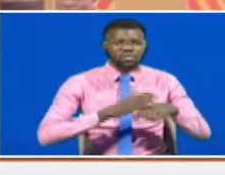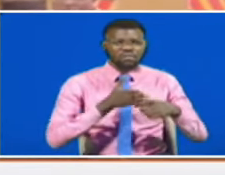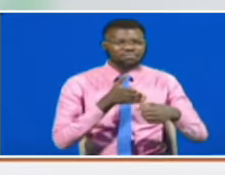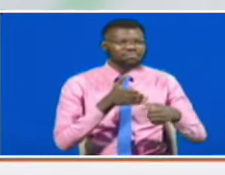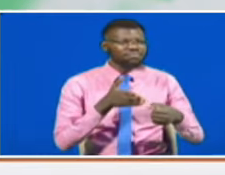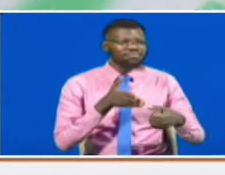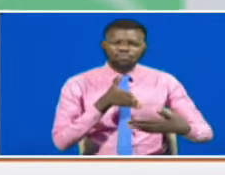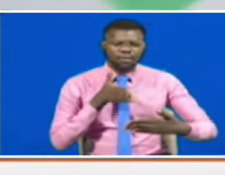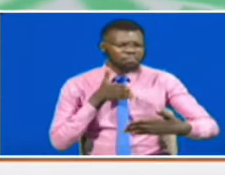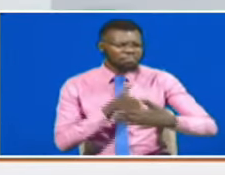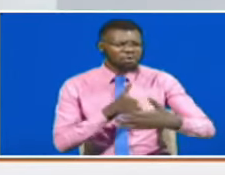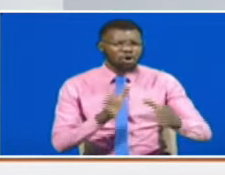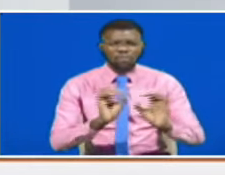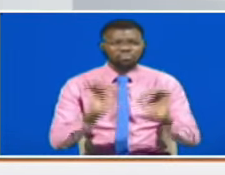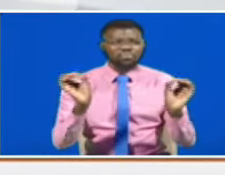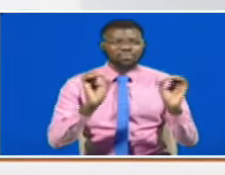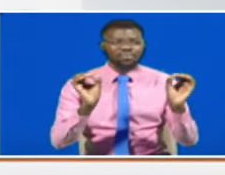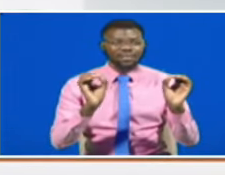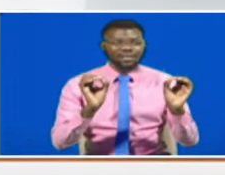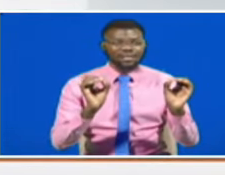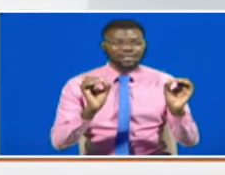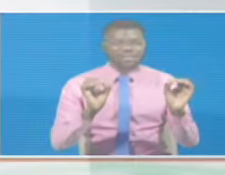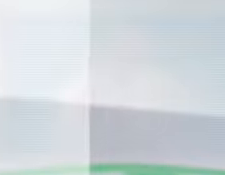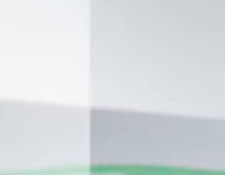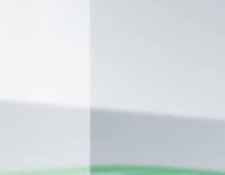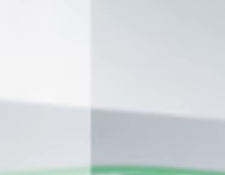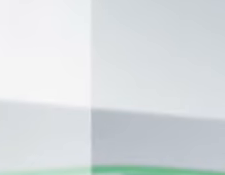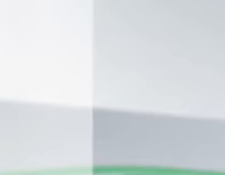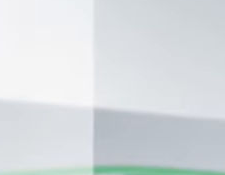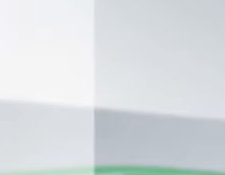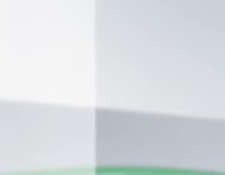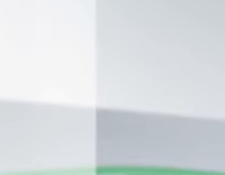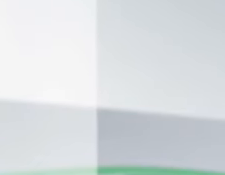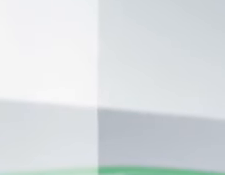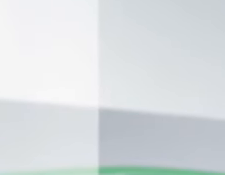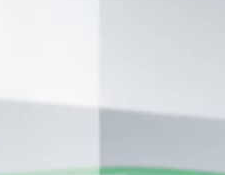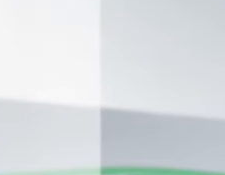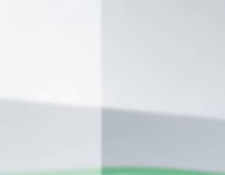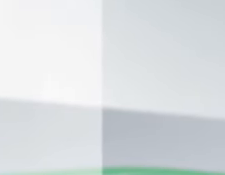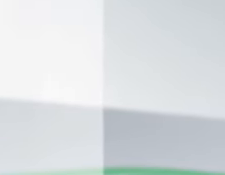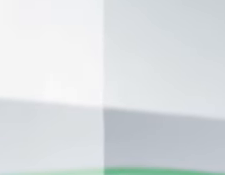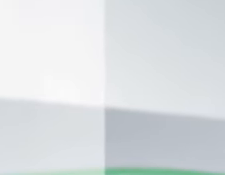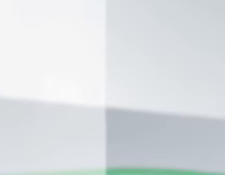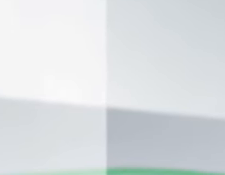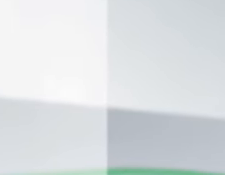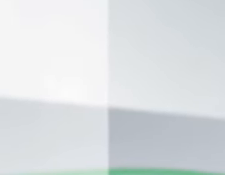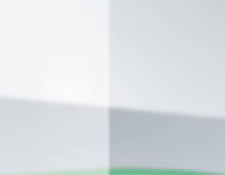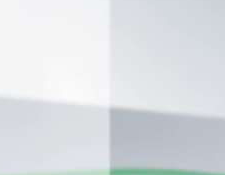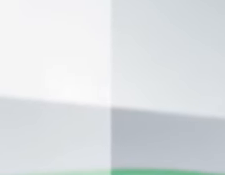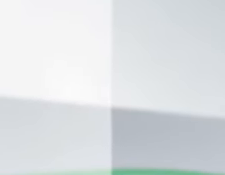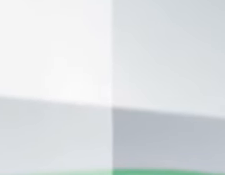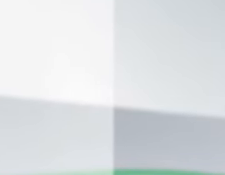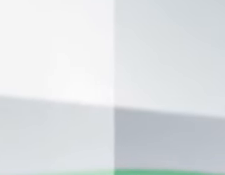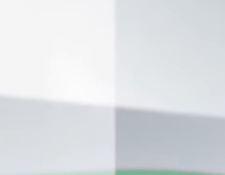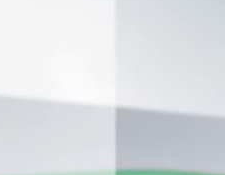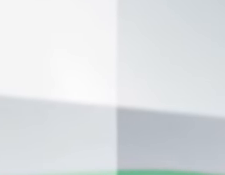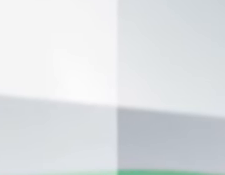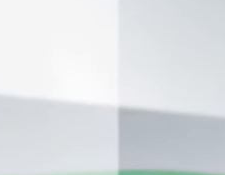hakuna chochote. Ripoti ya hivi punde kutoka kwa mamlaka ya uchukuzi na usalama NTSA inaonyesha kuwa